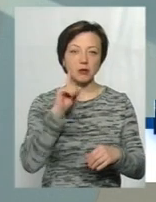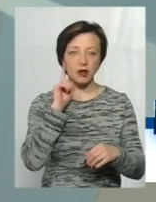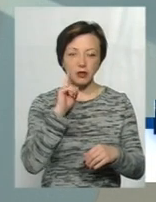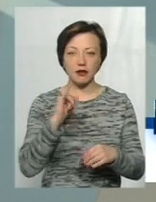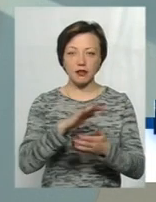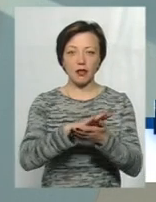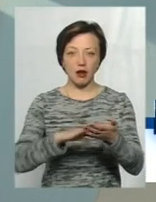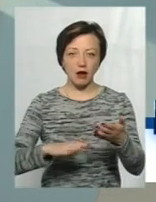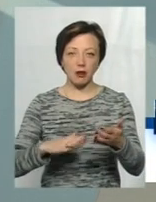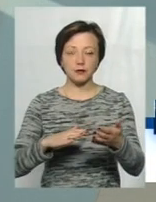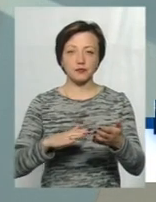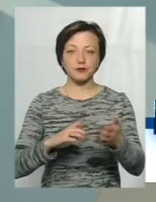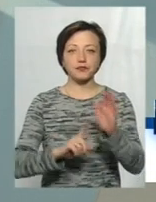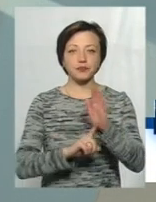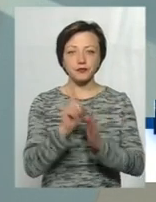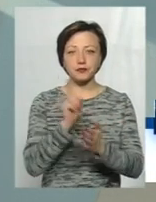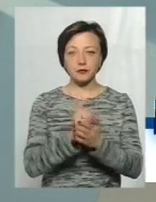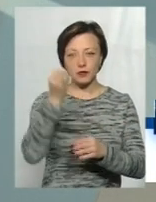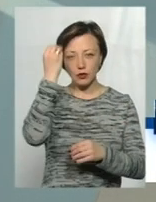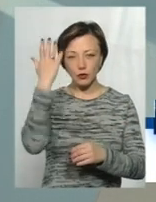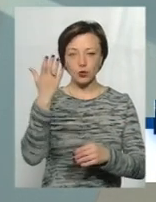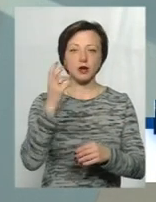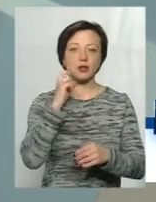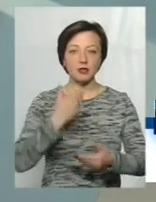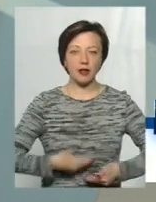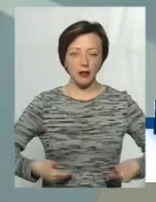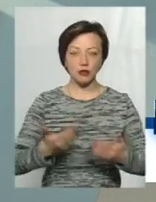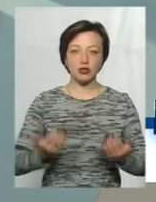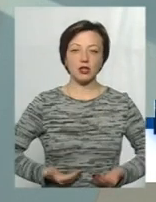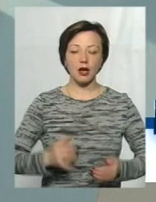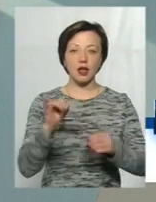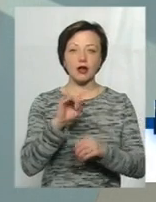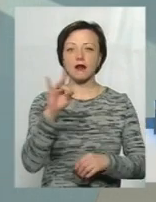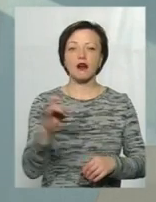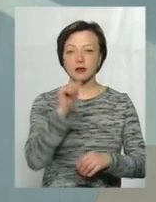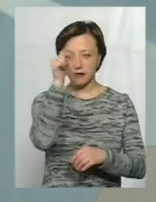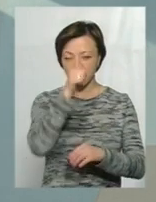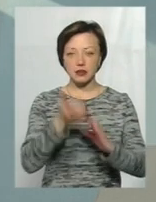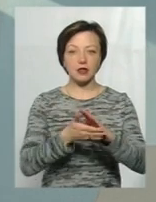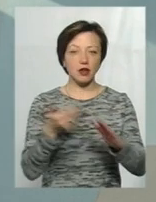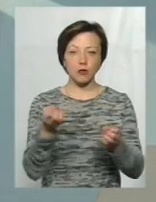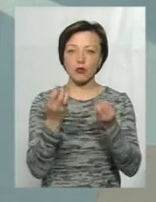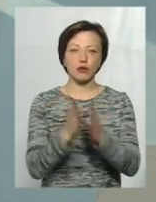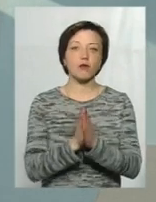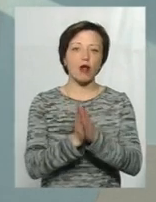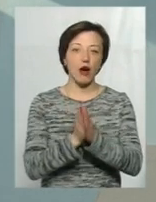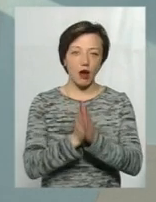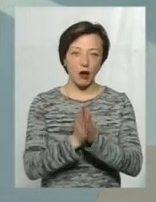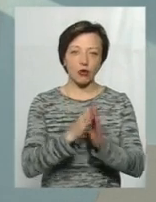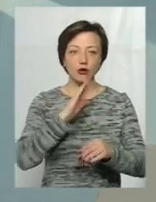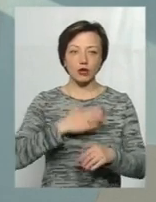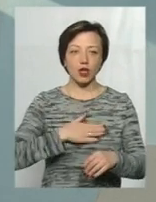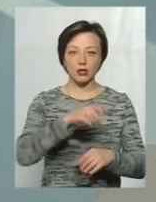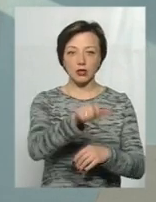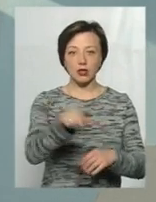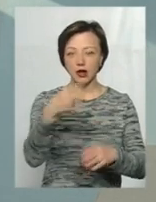І далі, починаючи, має бути культура статевого життя. І однозначно раз в рік закликаю знову ж, я просто благаю наших